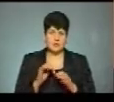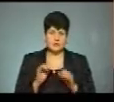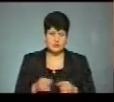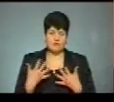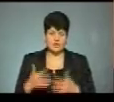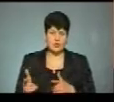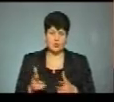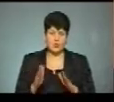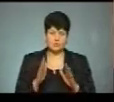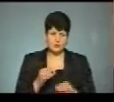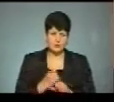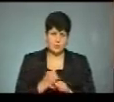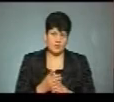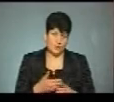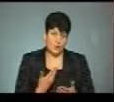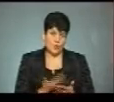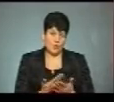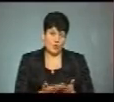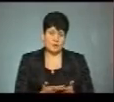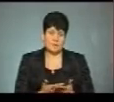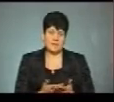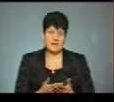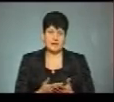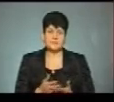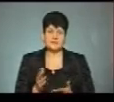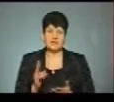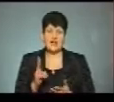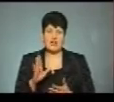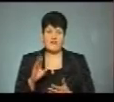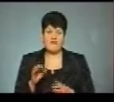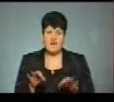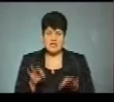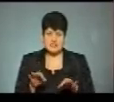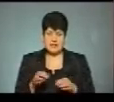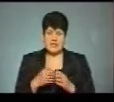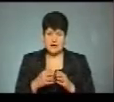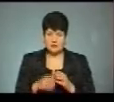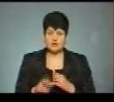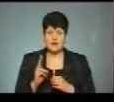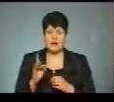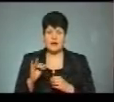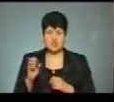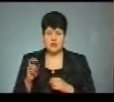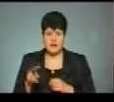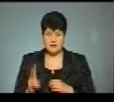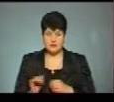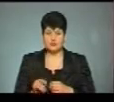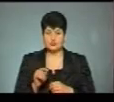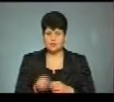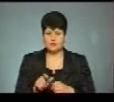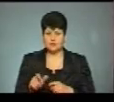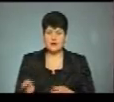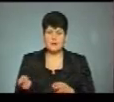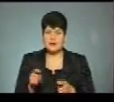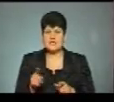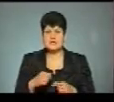чи будемо робити. То ми от наквасили в відерках капусти, зварили крижалочку для наших хлопців. Тут же ж люди принесли, що